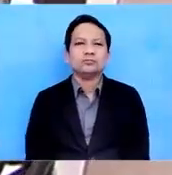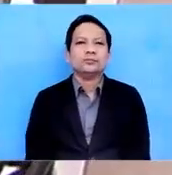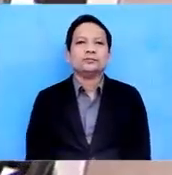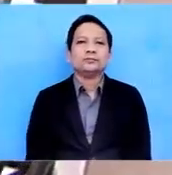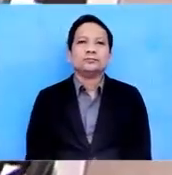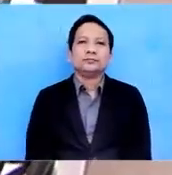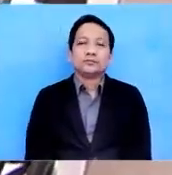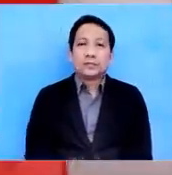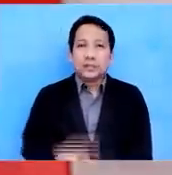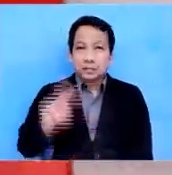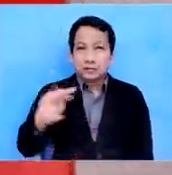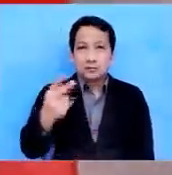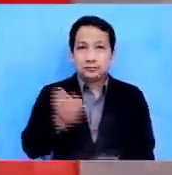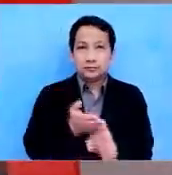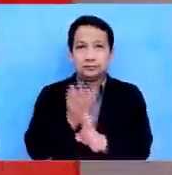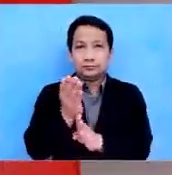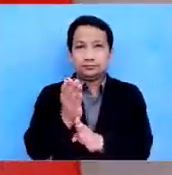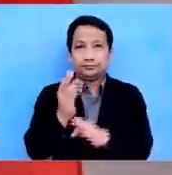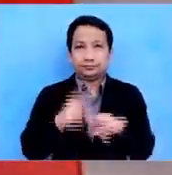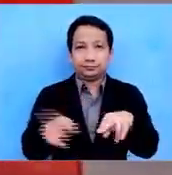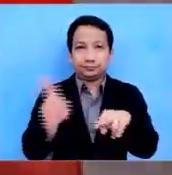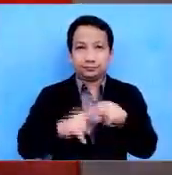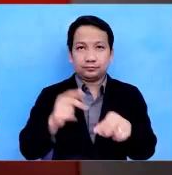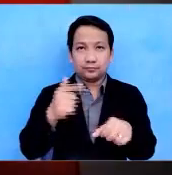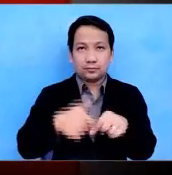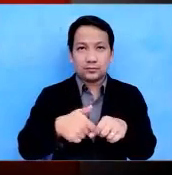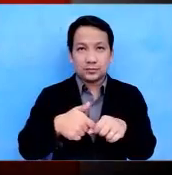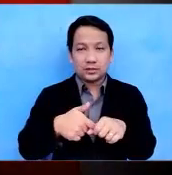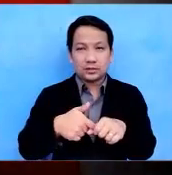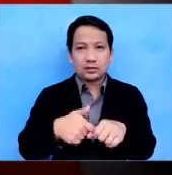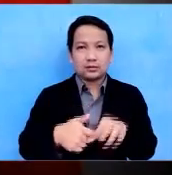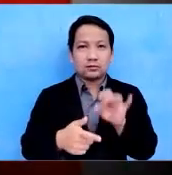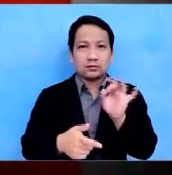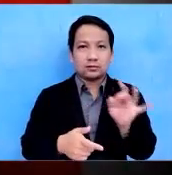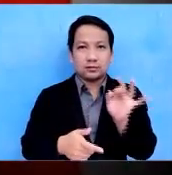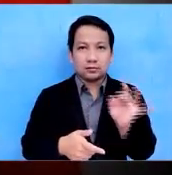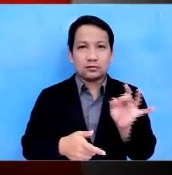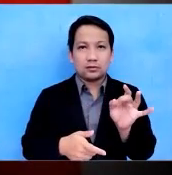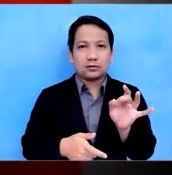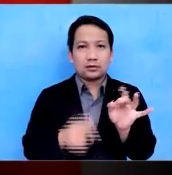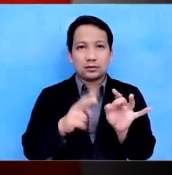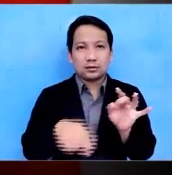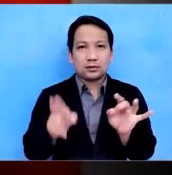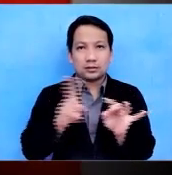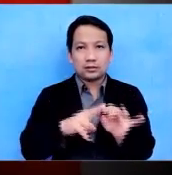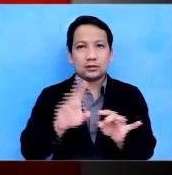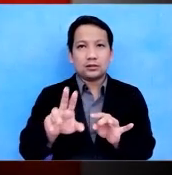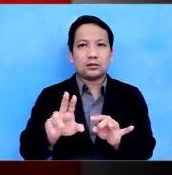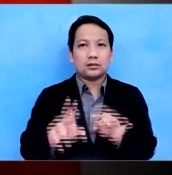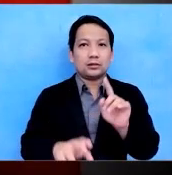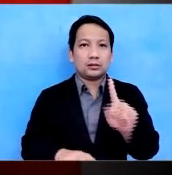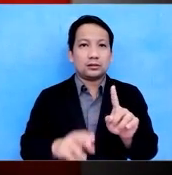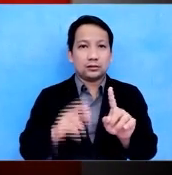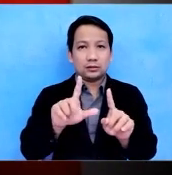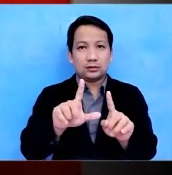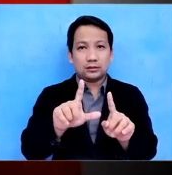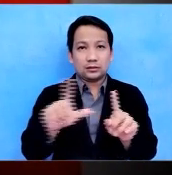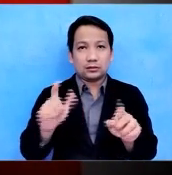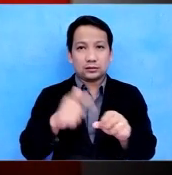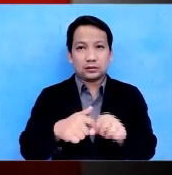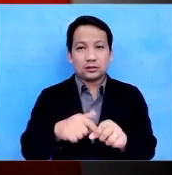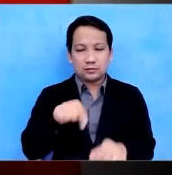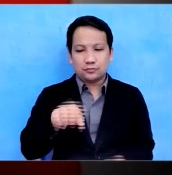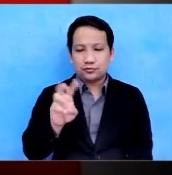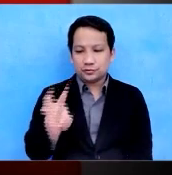Sa ikalawang sunod na linggo, tumaas ang presyo ng gasolina. 80 centavos ang dagdag sa presyo ng kada litro ng gasolina habang